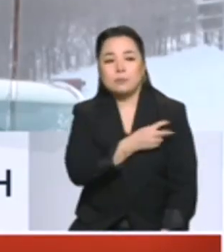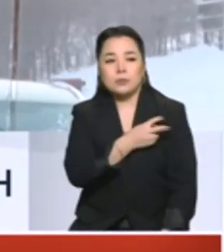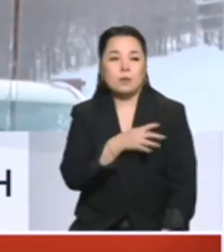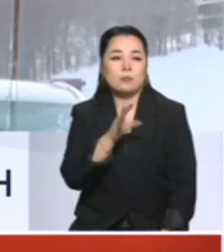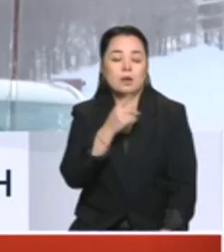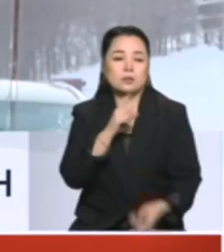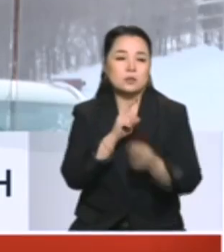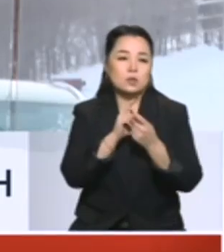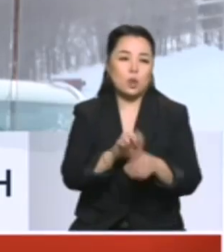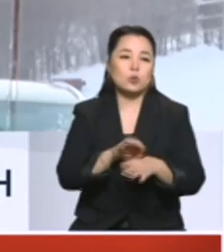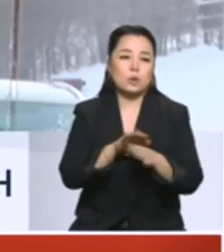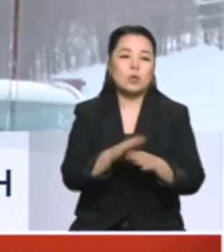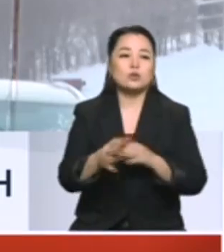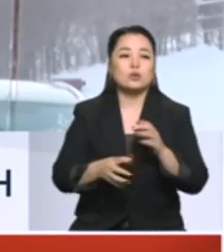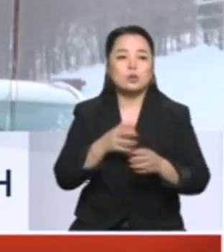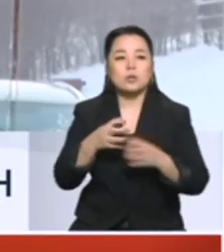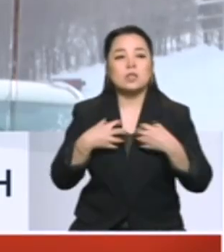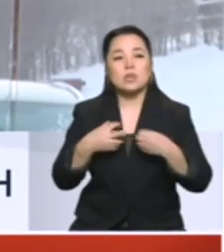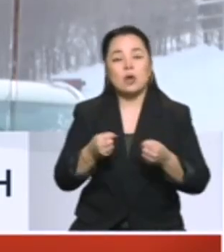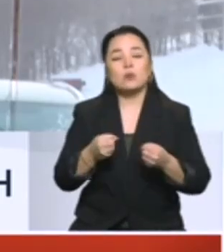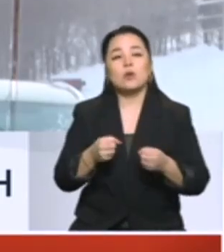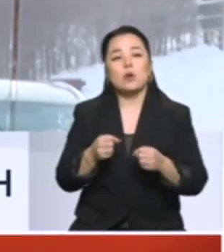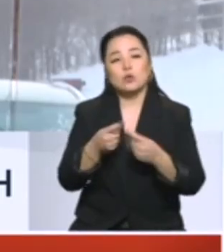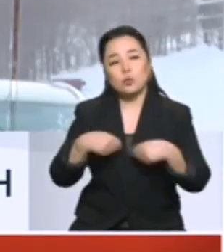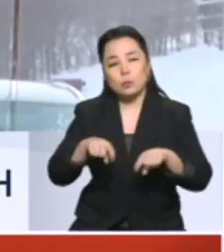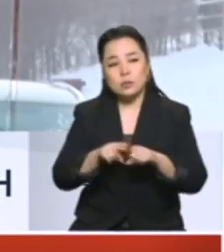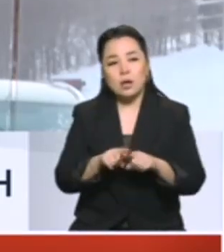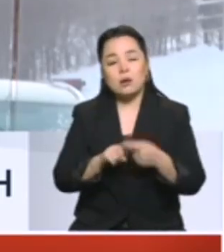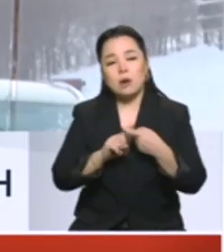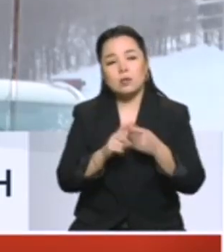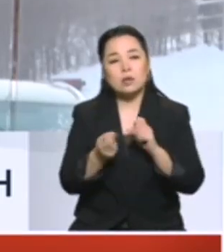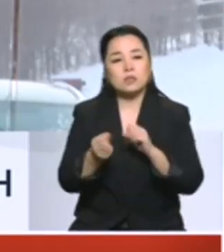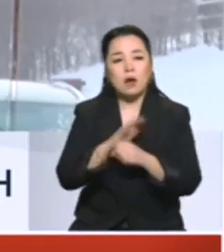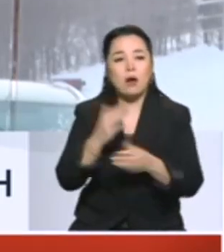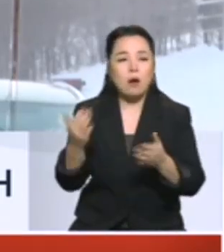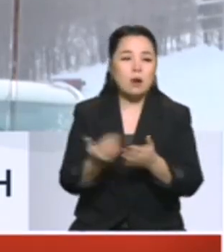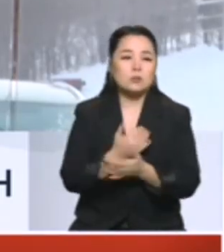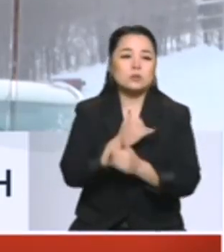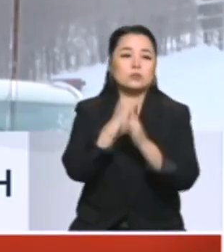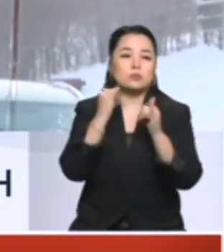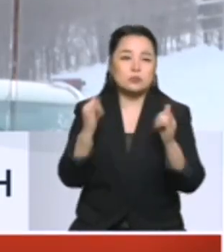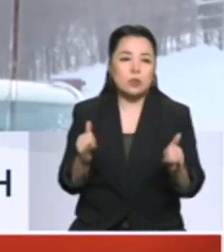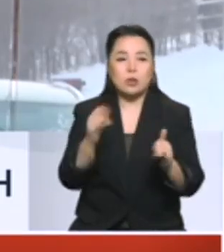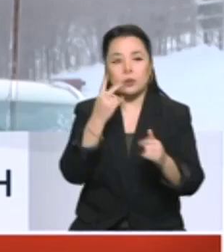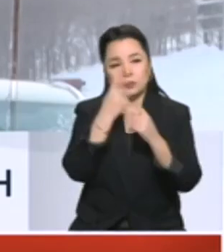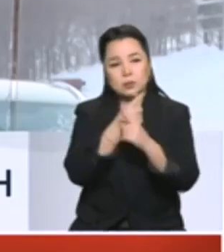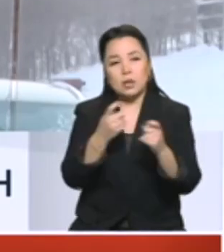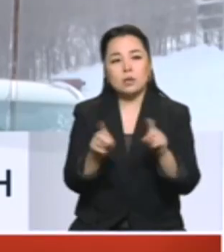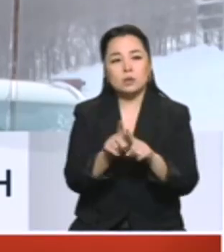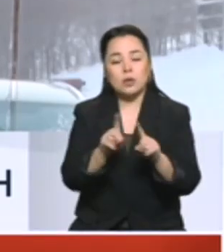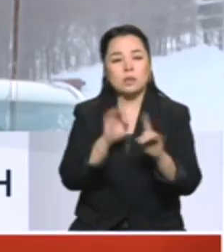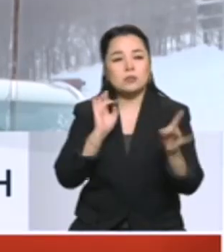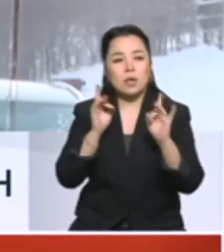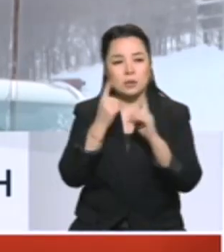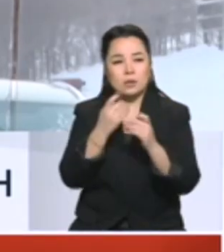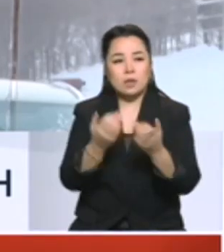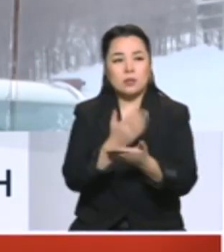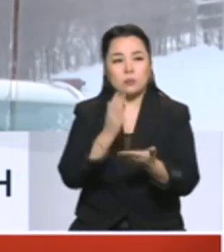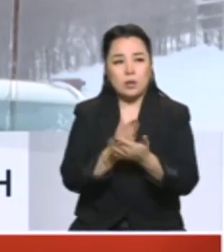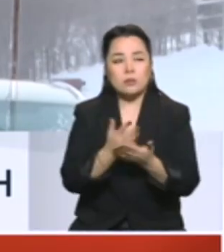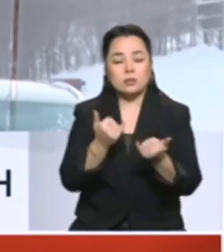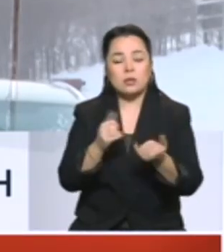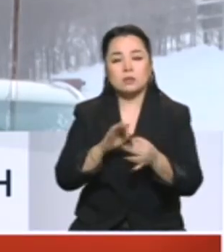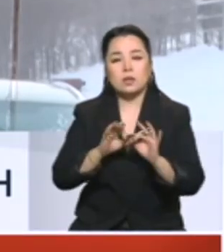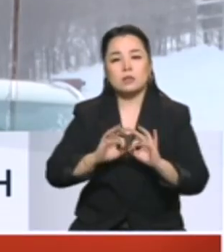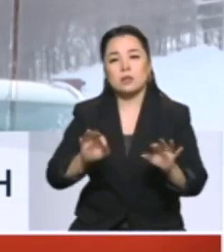қызылшамен күресіп жатқанда дүниежүзілік денсаулық сақтау ұйымы коронавирустың қайта өршіп бара жатқанын хабарлап дабыл қағып жатыр. Десе де